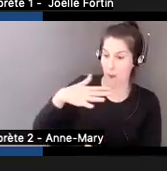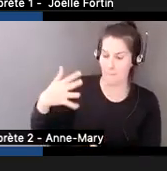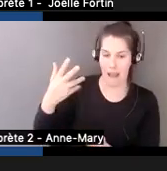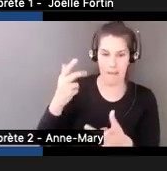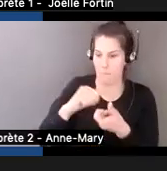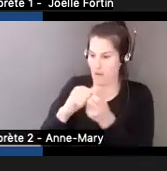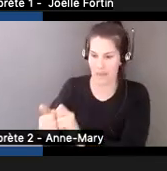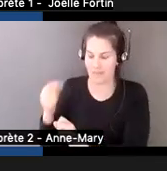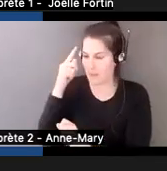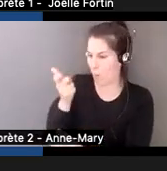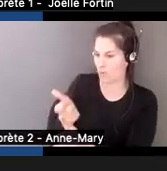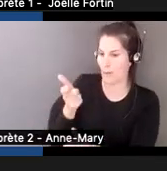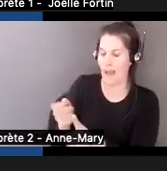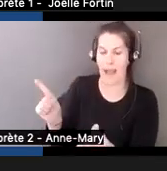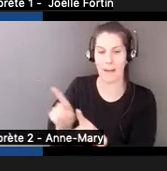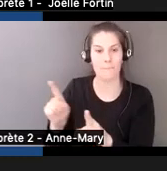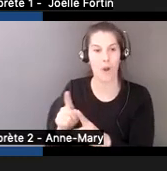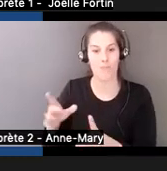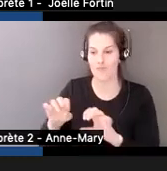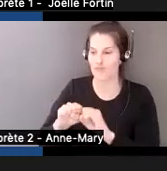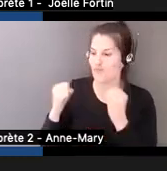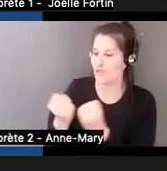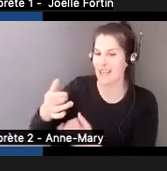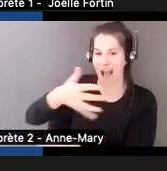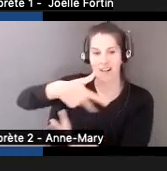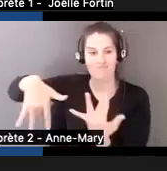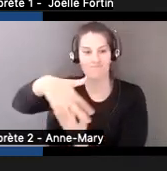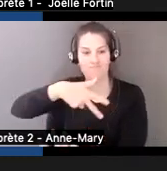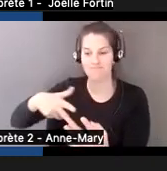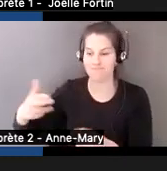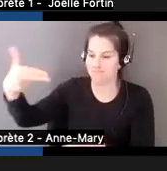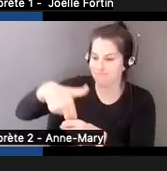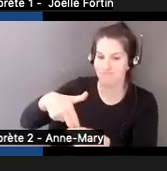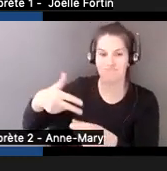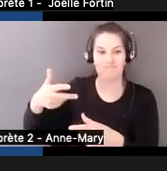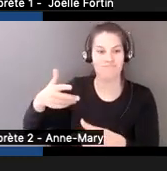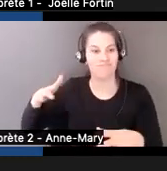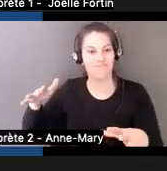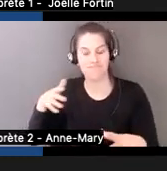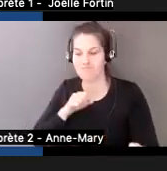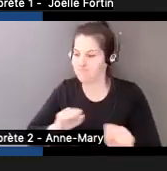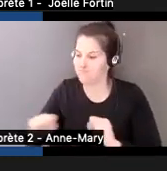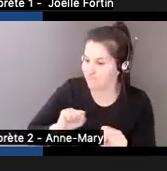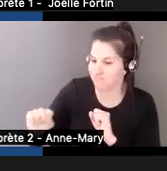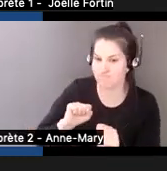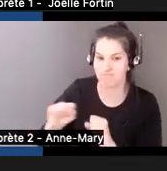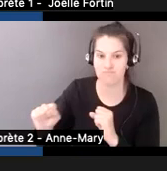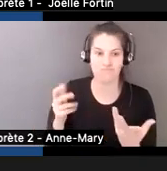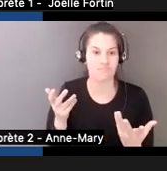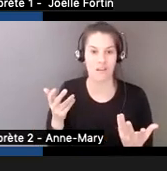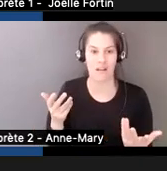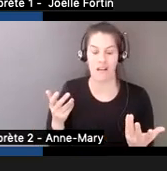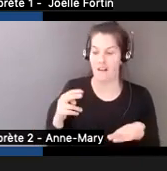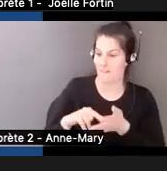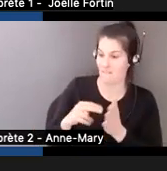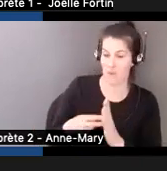rôle social, qu'ils puissent se sentir engagés. Pourquoi communiquer avec la personne? Elle n'a plus de mémoire. Il n'y a plus rien